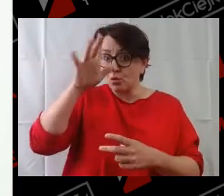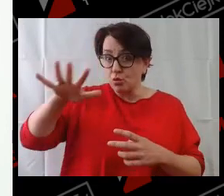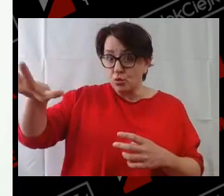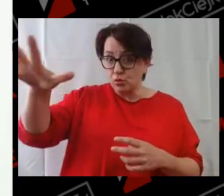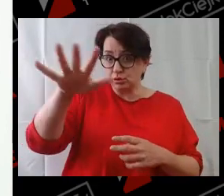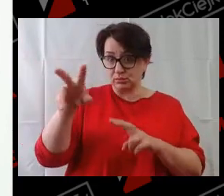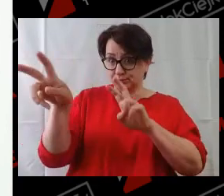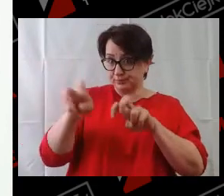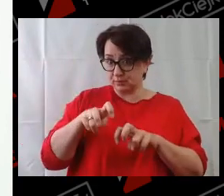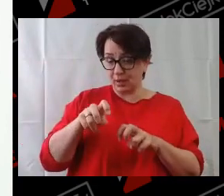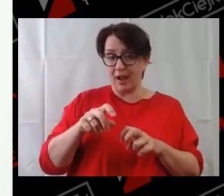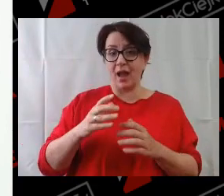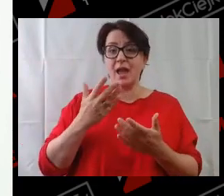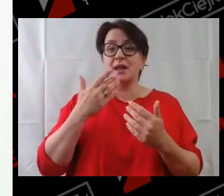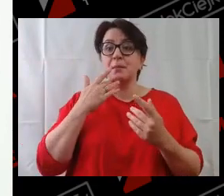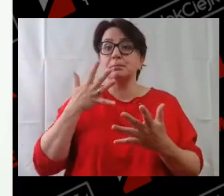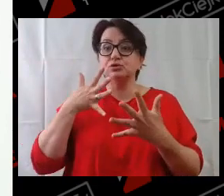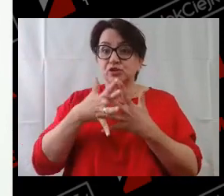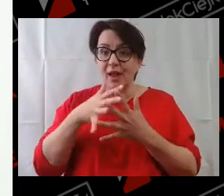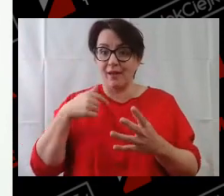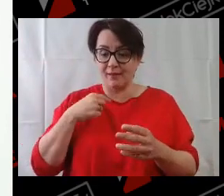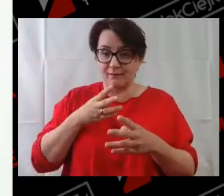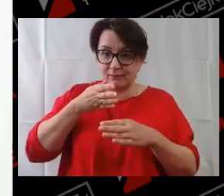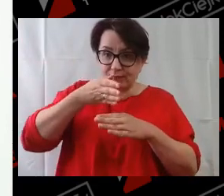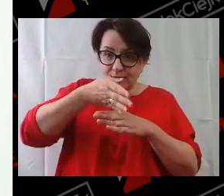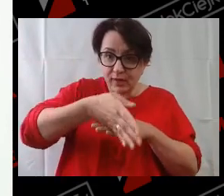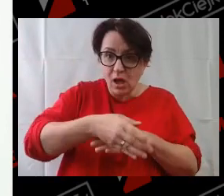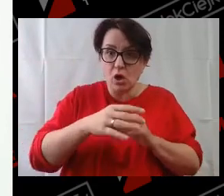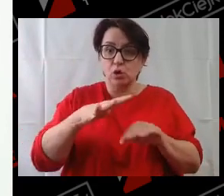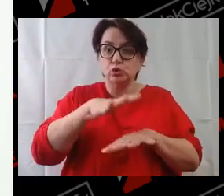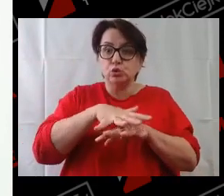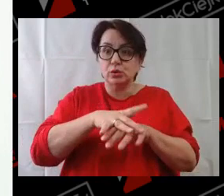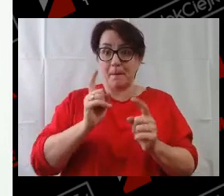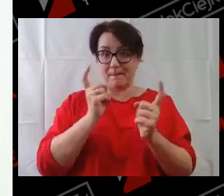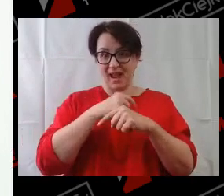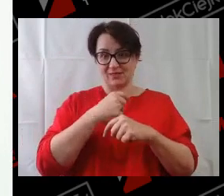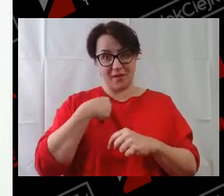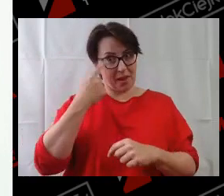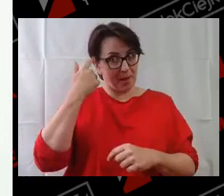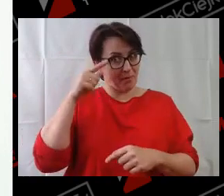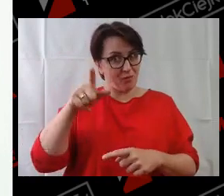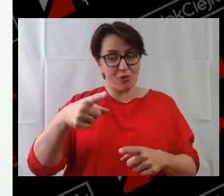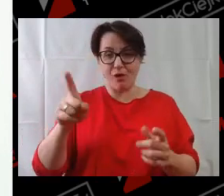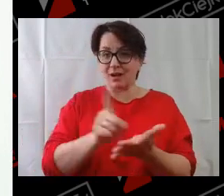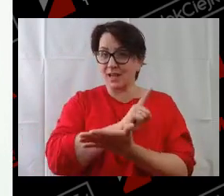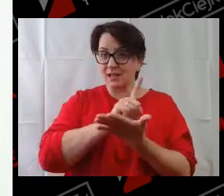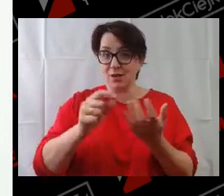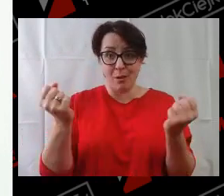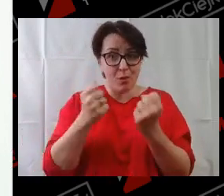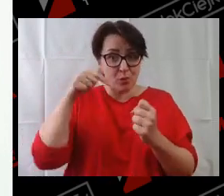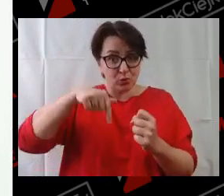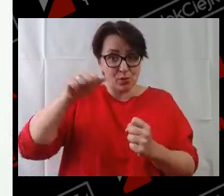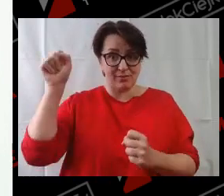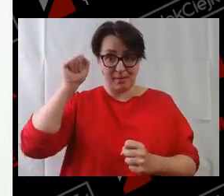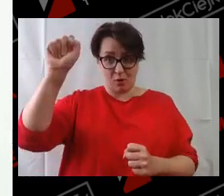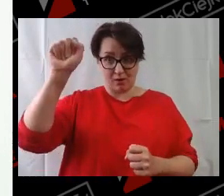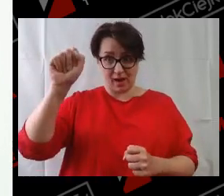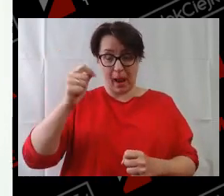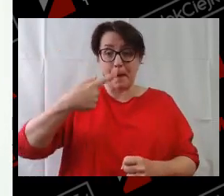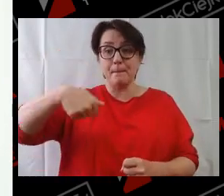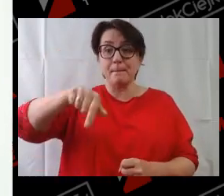poprzez przenikanie do struktur państwa i to wydaje mi się bardzo ryzykowne w demokracji bo jesteśmy społeczeństwem